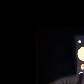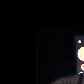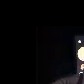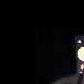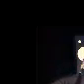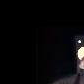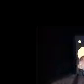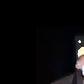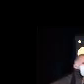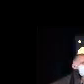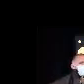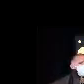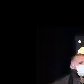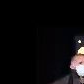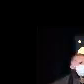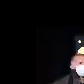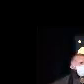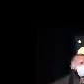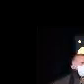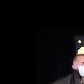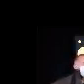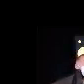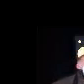love. Your spirit is